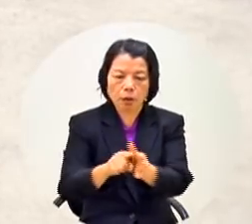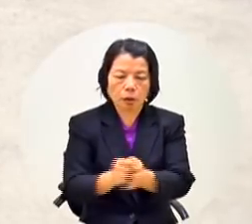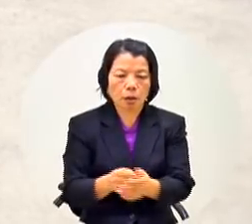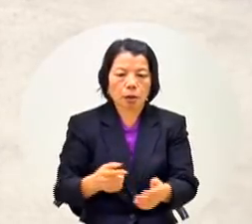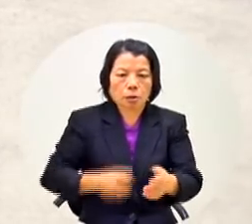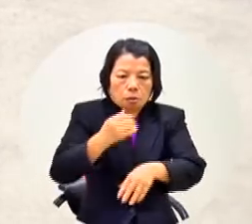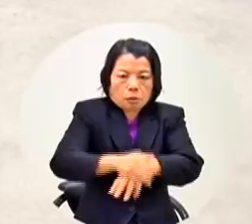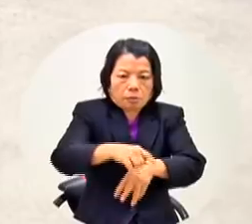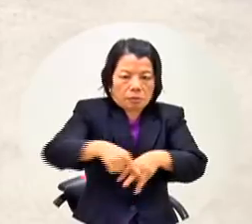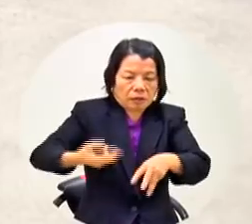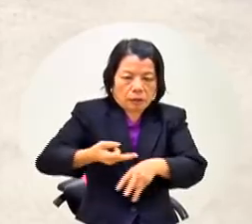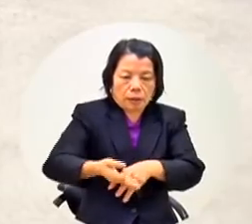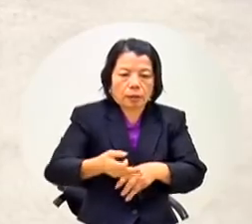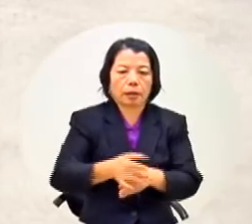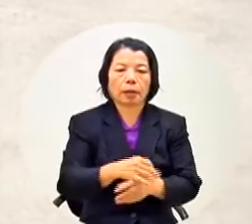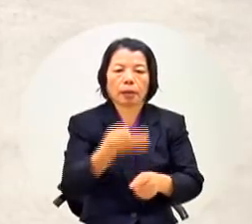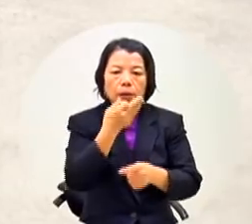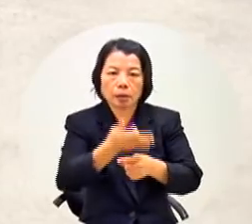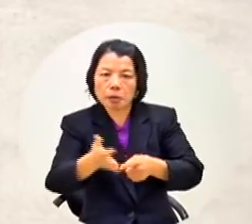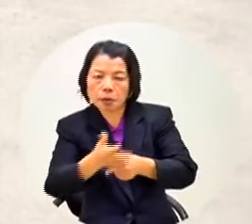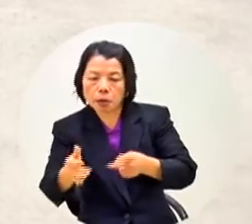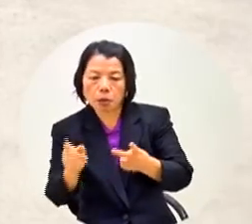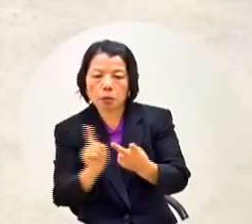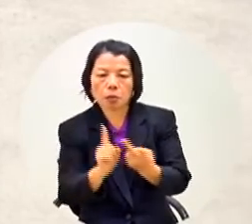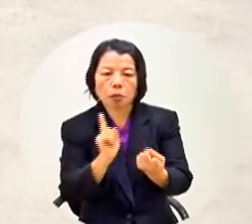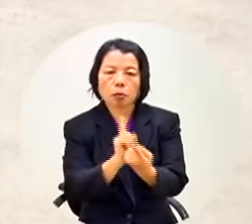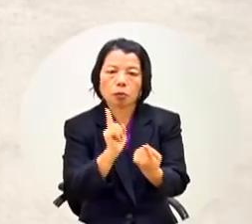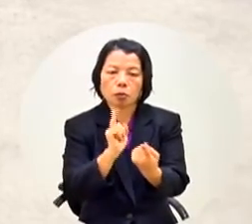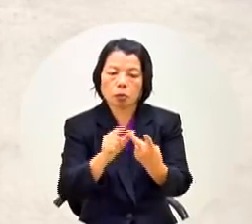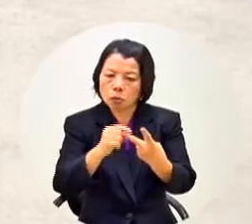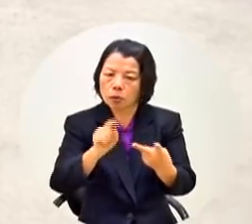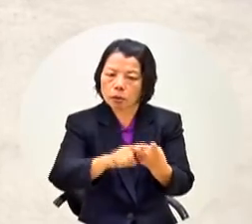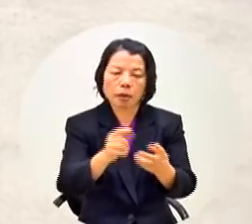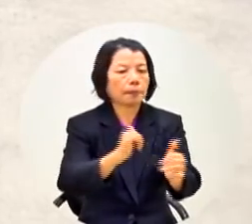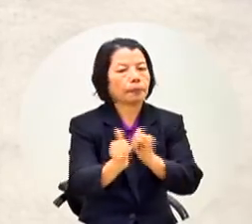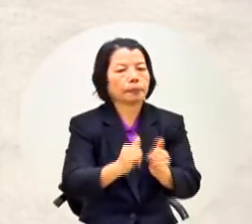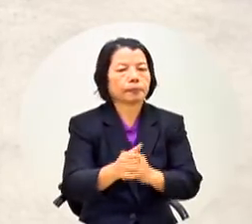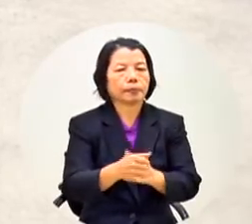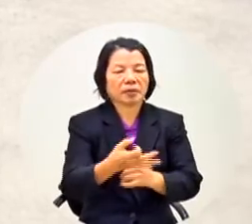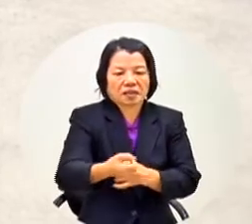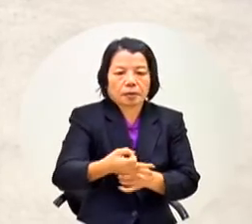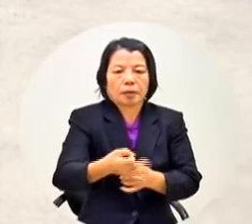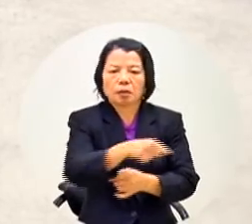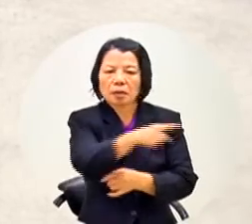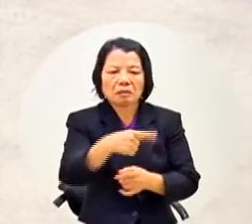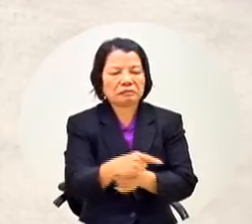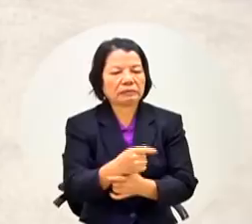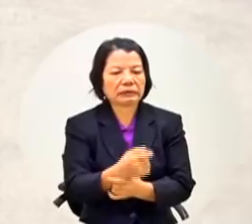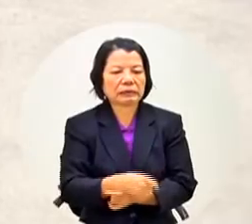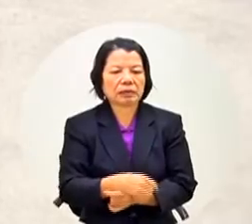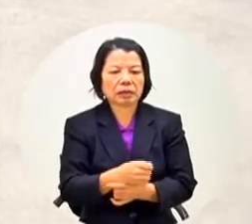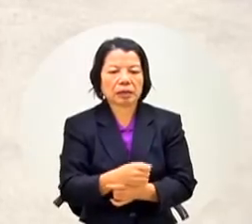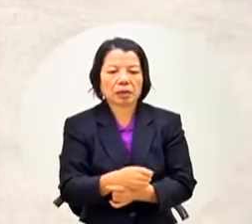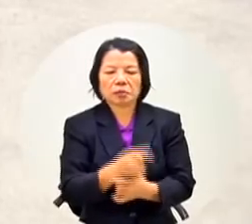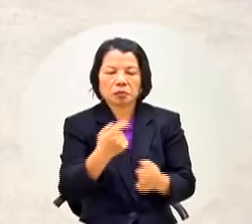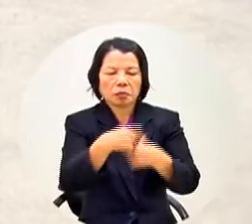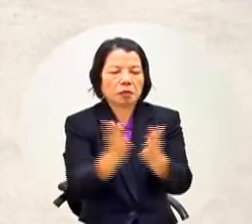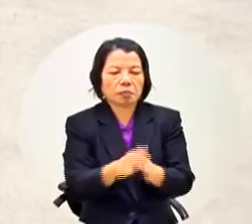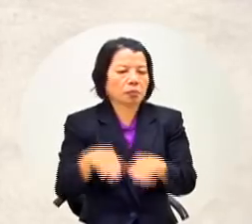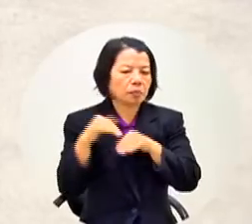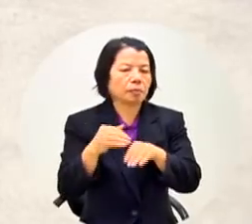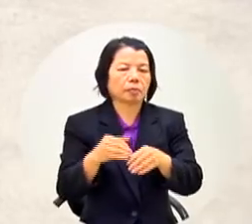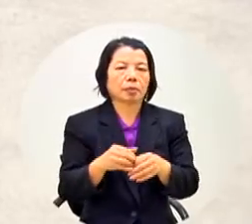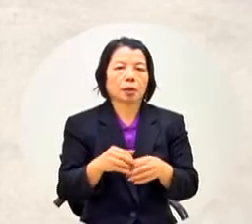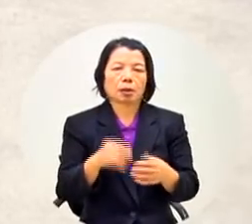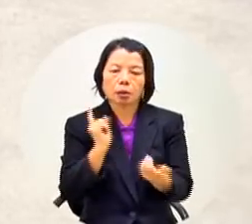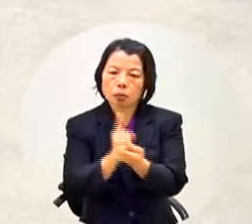影响了民间财务计划，因此都没有一个参与的意愿。那在时程风险考量下，那市府呢依照政务